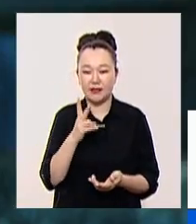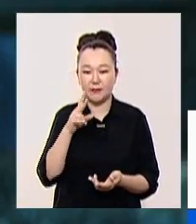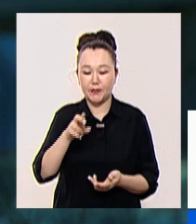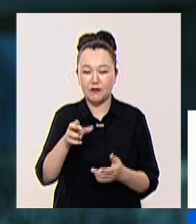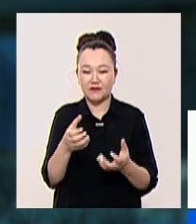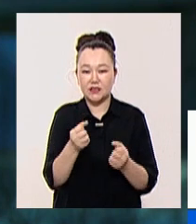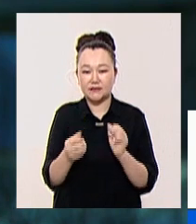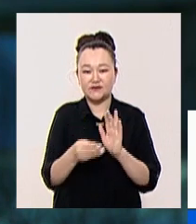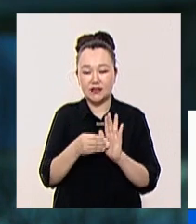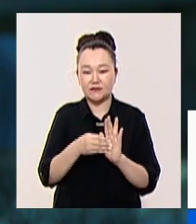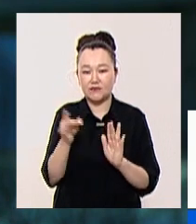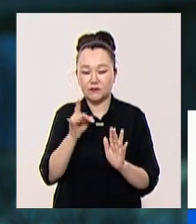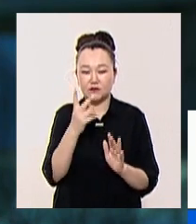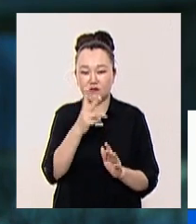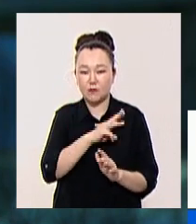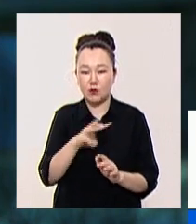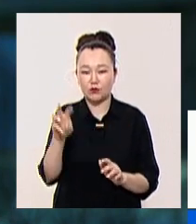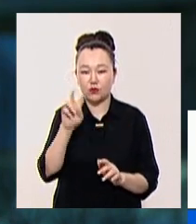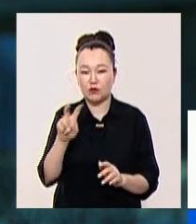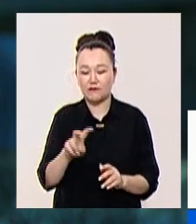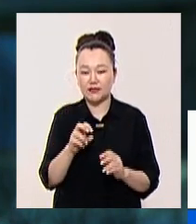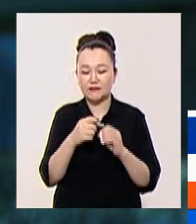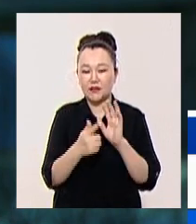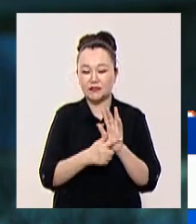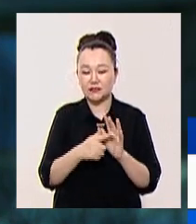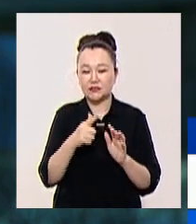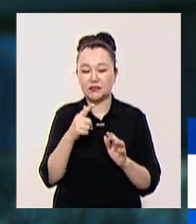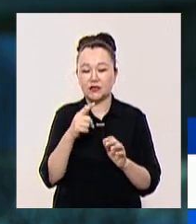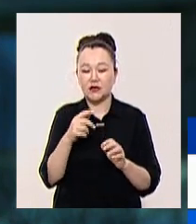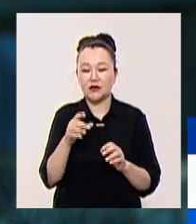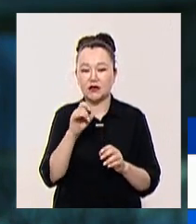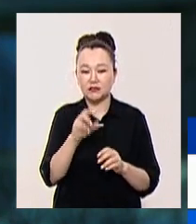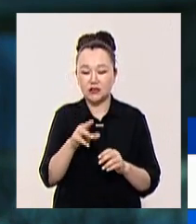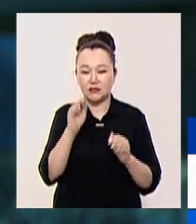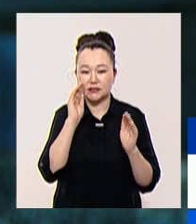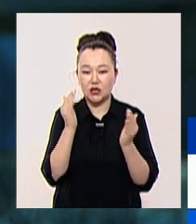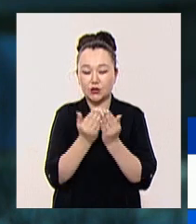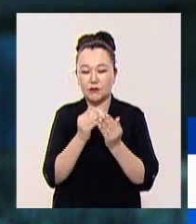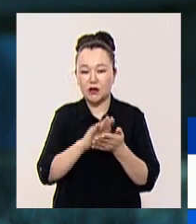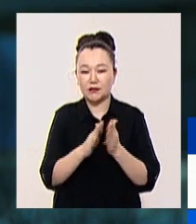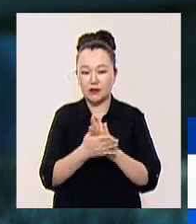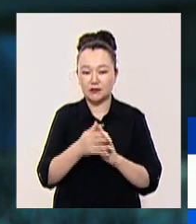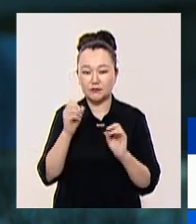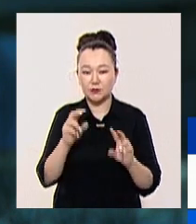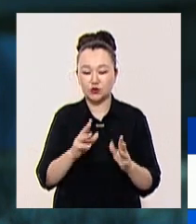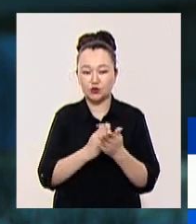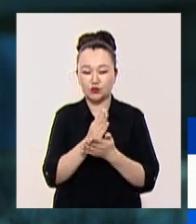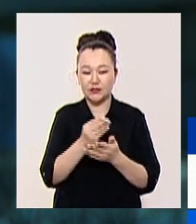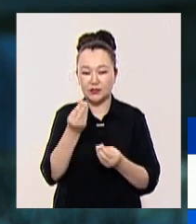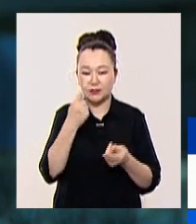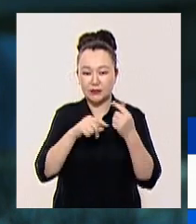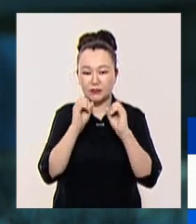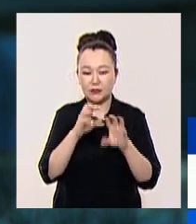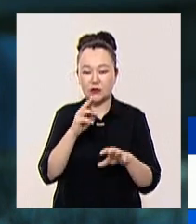брал взятку в размере 2 миллионов долларов с иностранцев по закрытому контракту. Спецслужбы вернули деньги из Гонконга